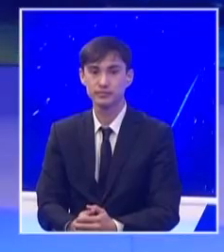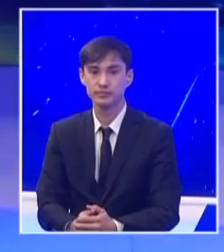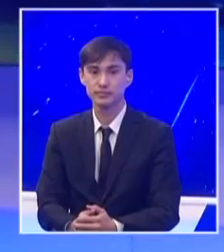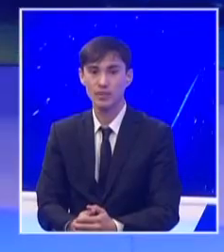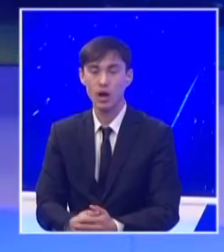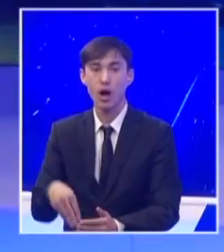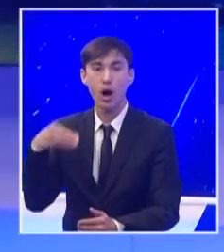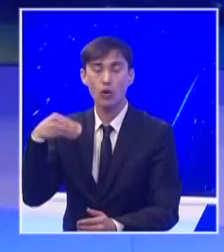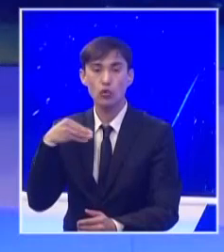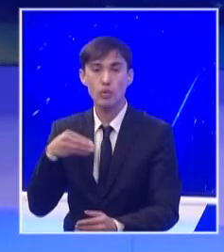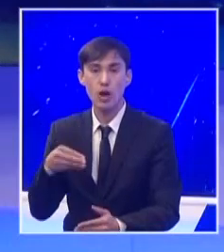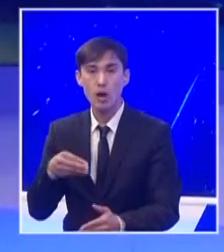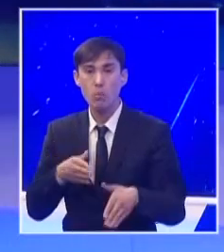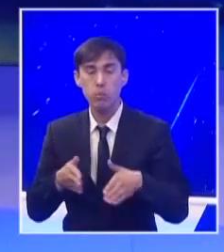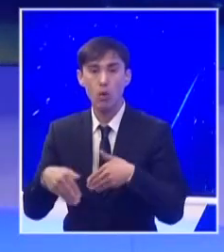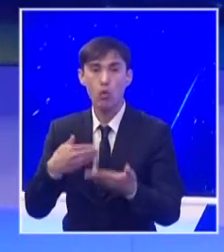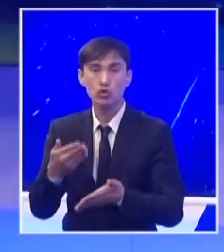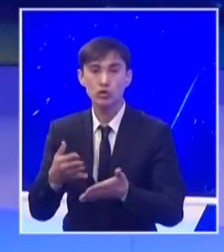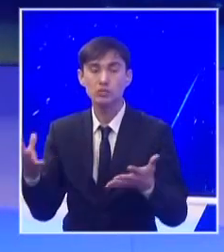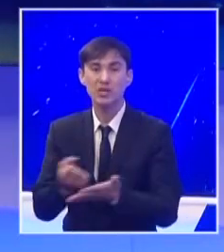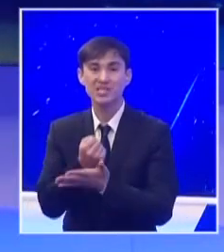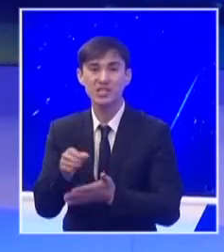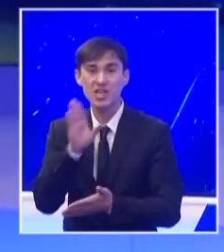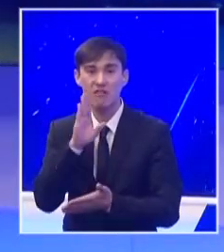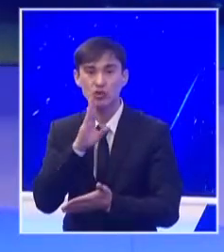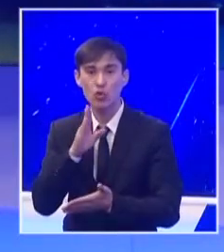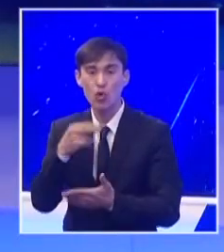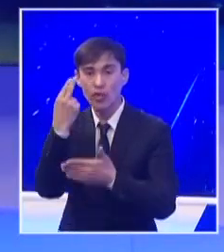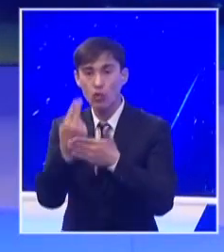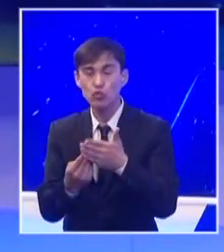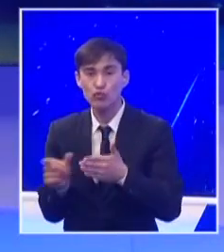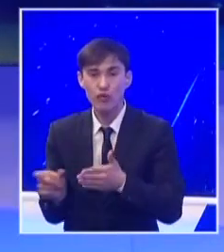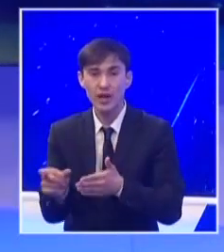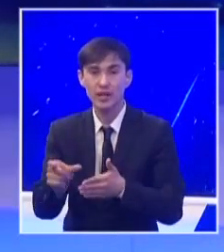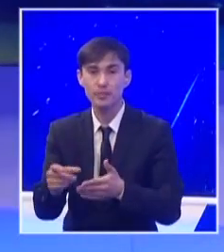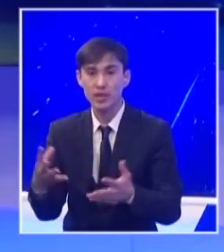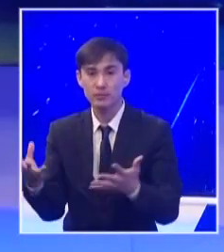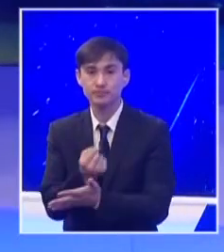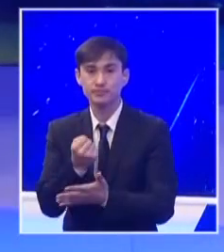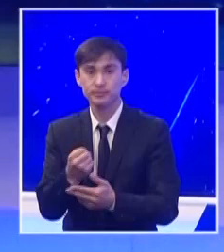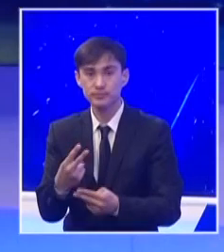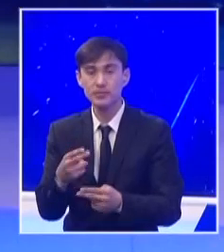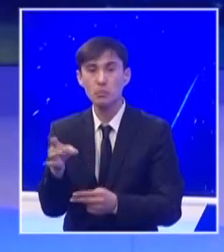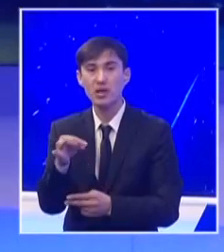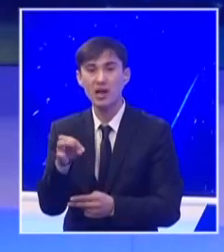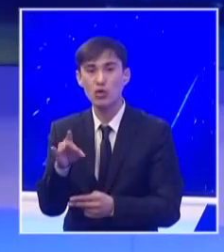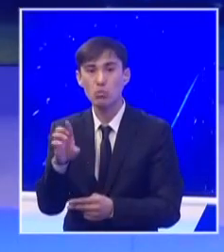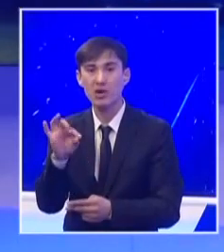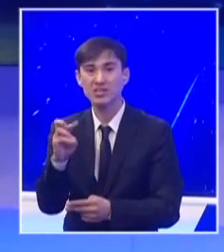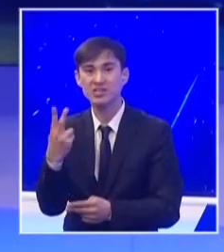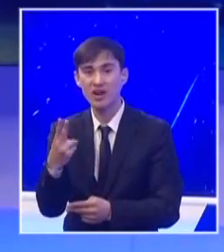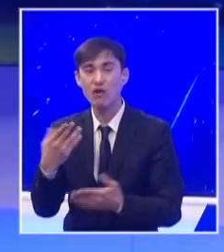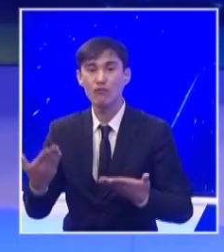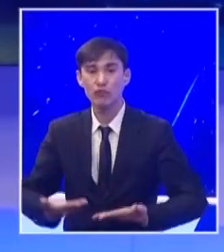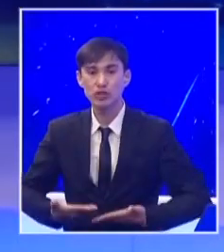В Актобе прохожие спасли девочку, тонувшую в Арыке. Видео спасения ребенка снял очевидец. Инцидент произошел в микрорайоне Батыс-2 возле